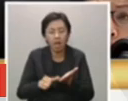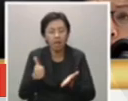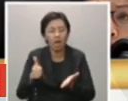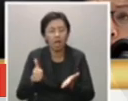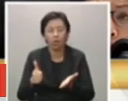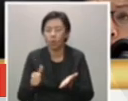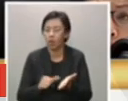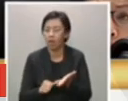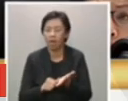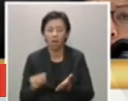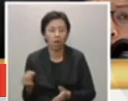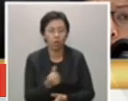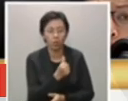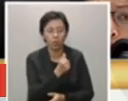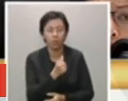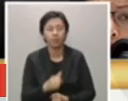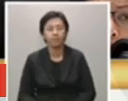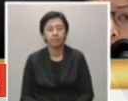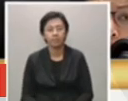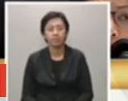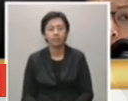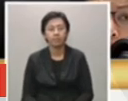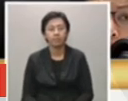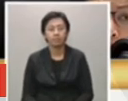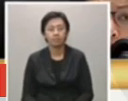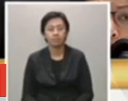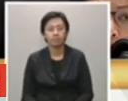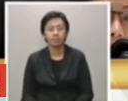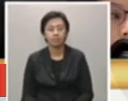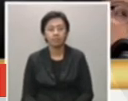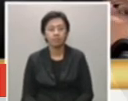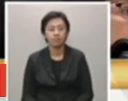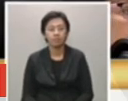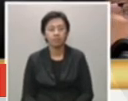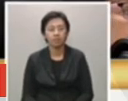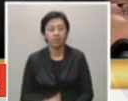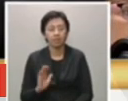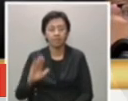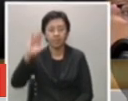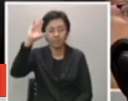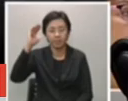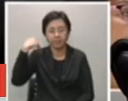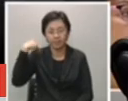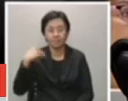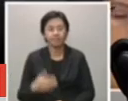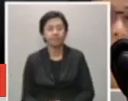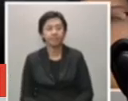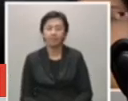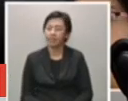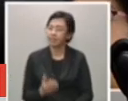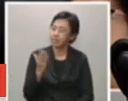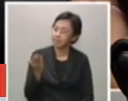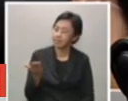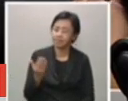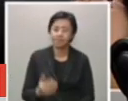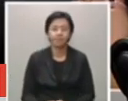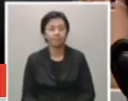เร็ว ท่านเจริญพันธ์ครับมีผู้ประท้วงครับเชิญครับ